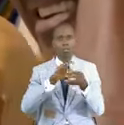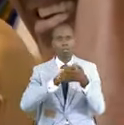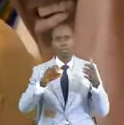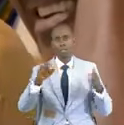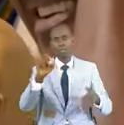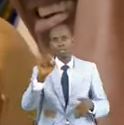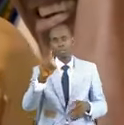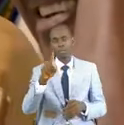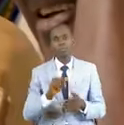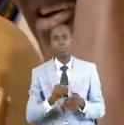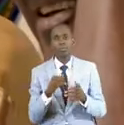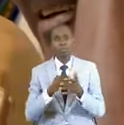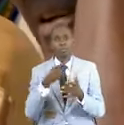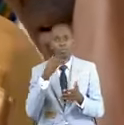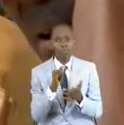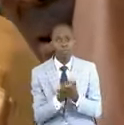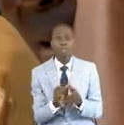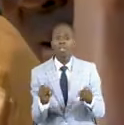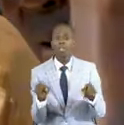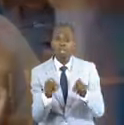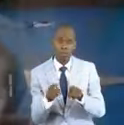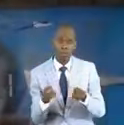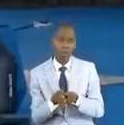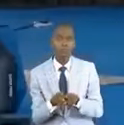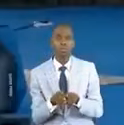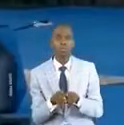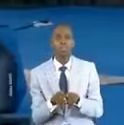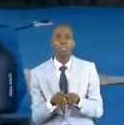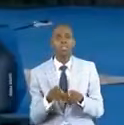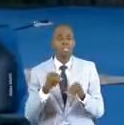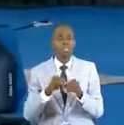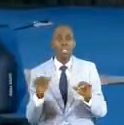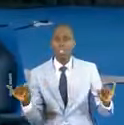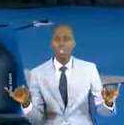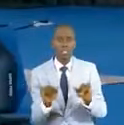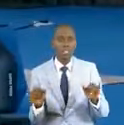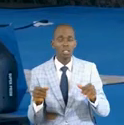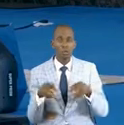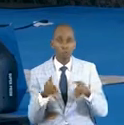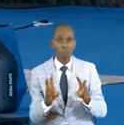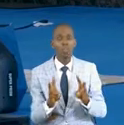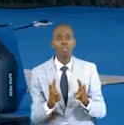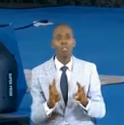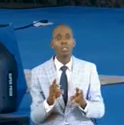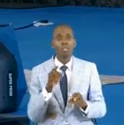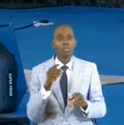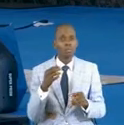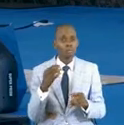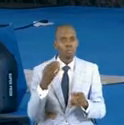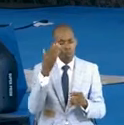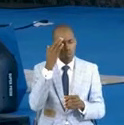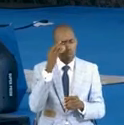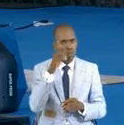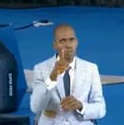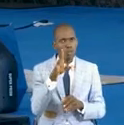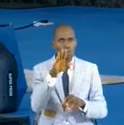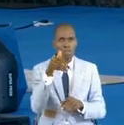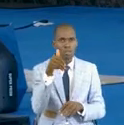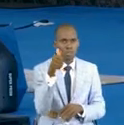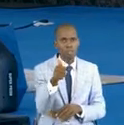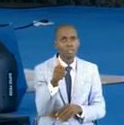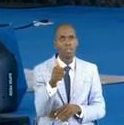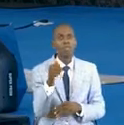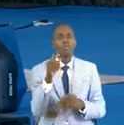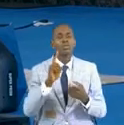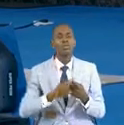ya mere n'otu aka ahụ gụọnụ onwe unu dịka ndị nwụrụ anwụ. N'unu onwe unu